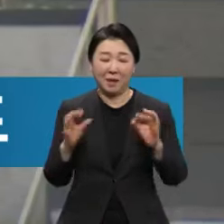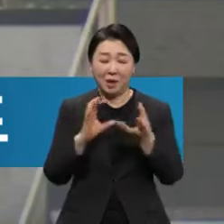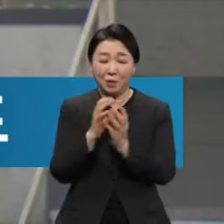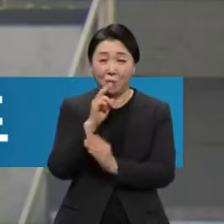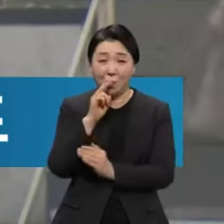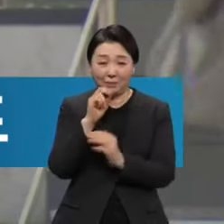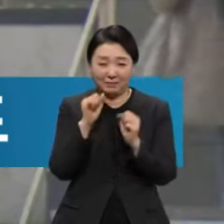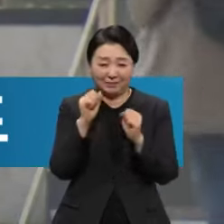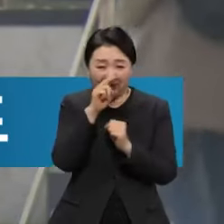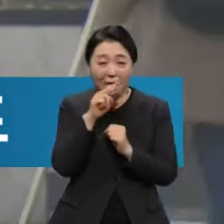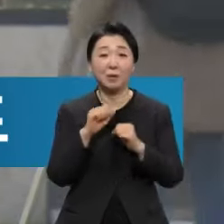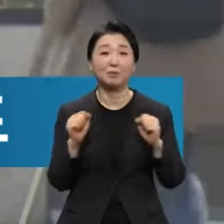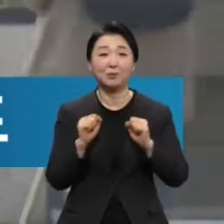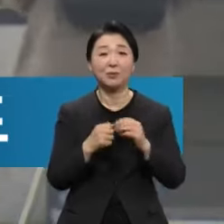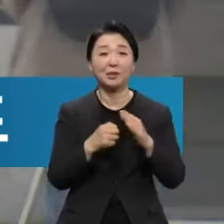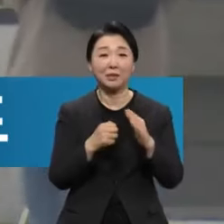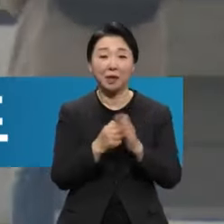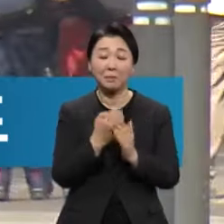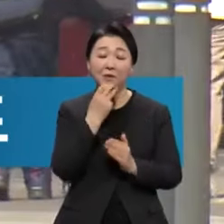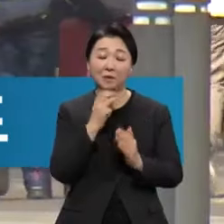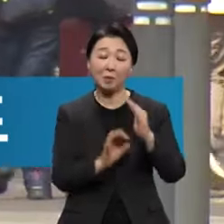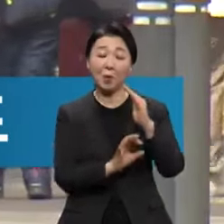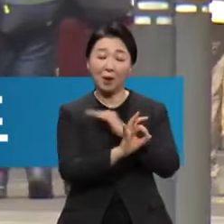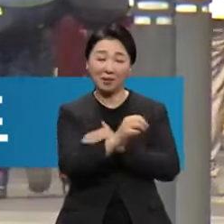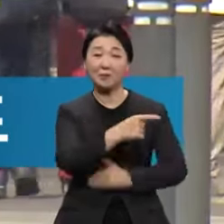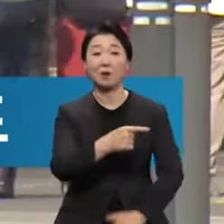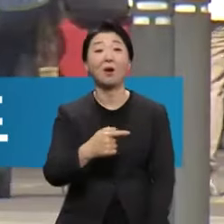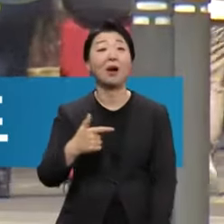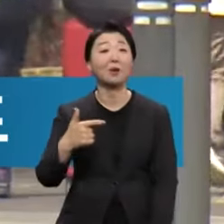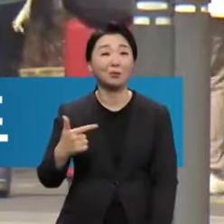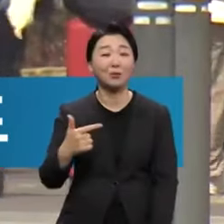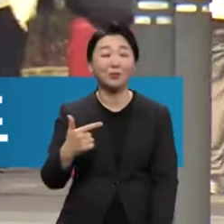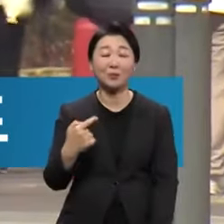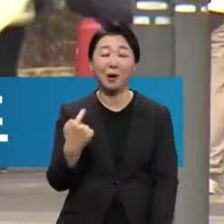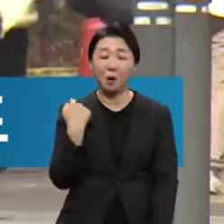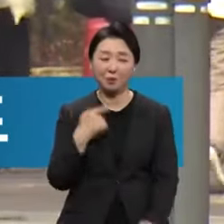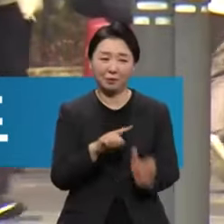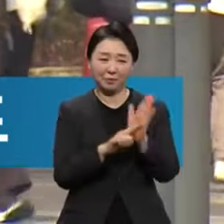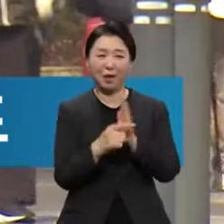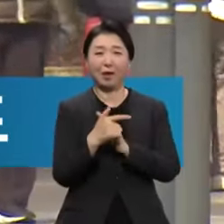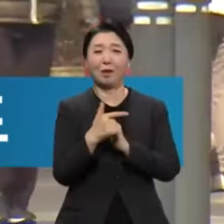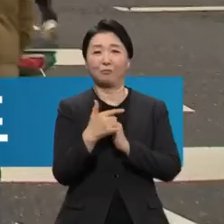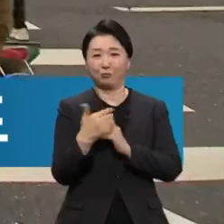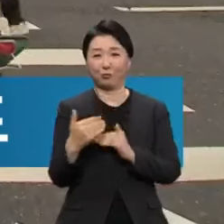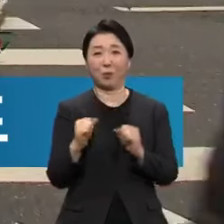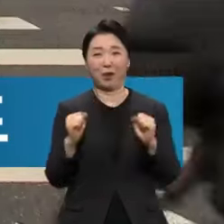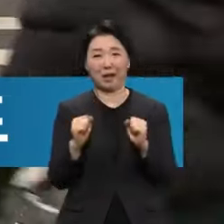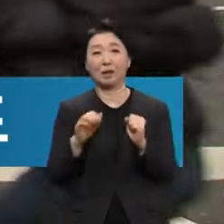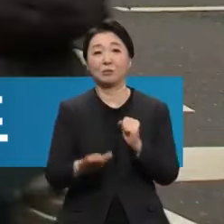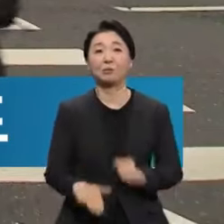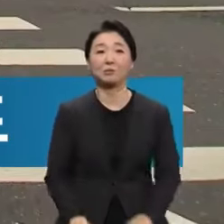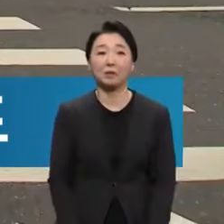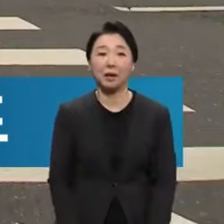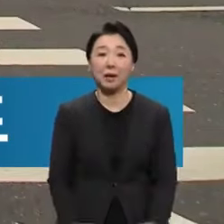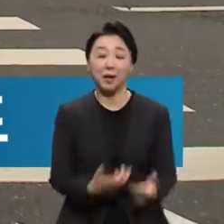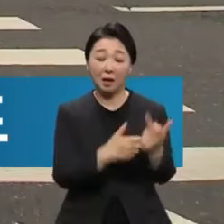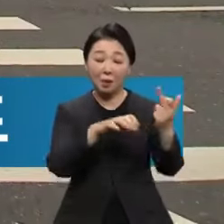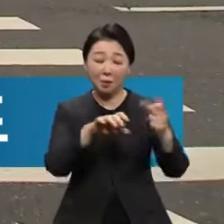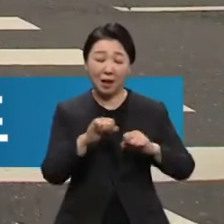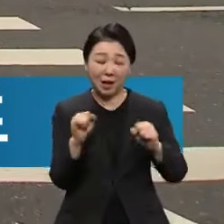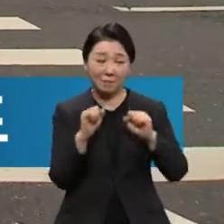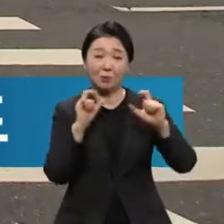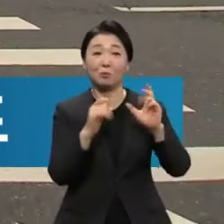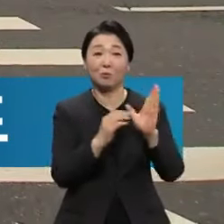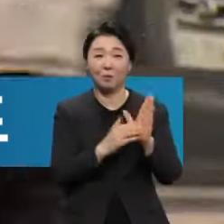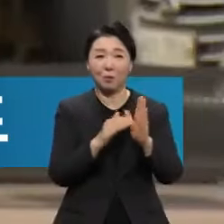서울의 아침 기온이 영하 6도로 어제보다 9도 가량 낮고요 특히 강원 산지를 중심으로 한파 특보가 내려졌는데 오늘 아침